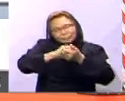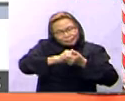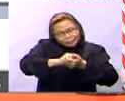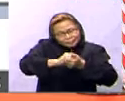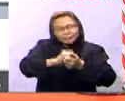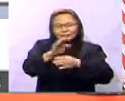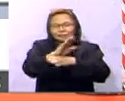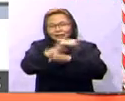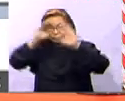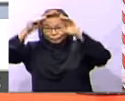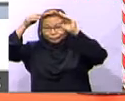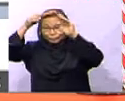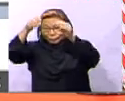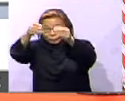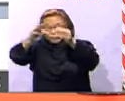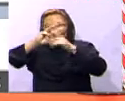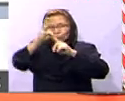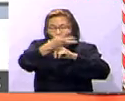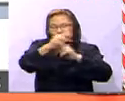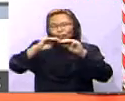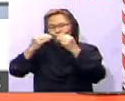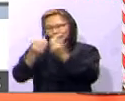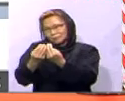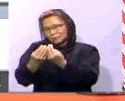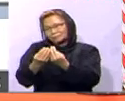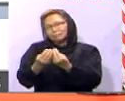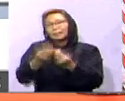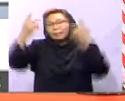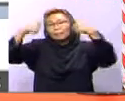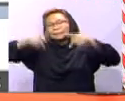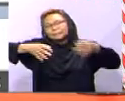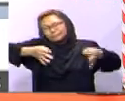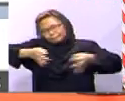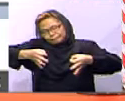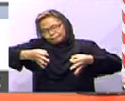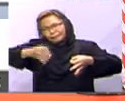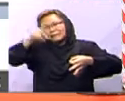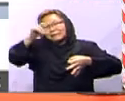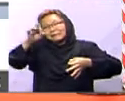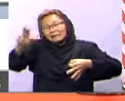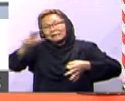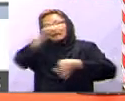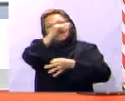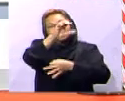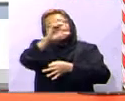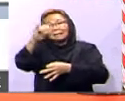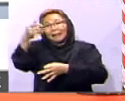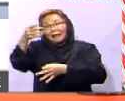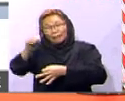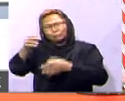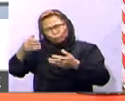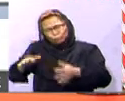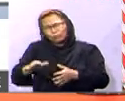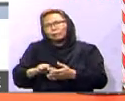perniagaan dan memberi tumpuan kepada kebajikan masyarakat. Jelas Presidennya Tan Sri Ter Leong Yap, ACCCIM